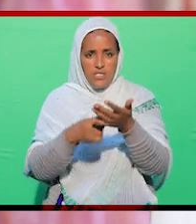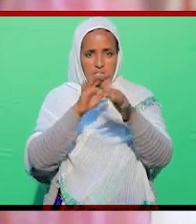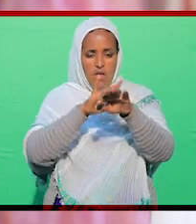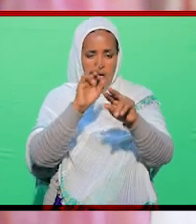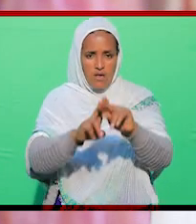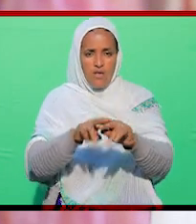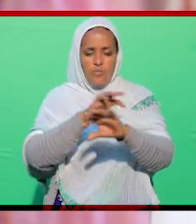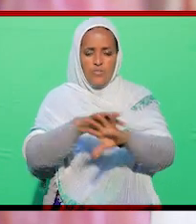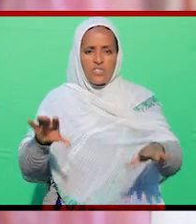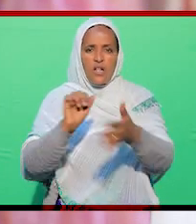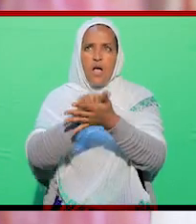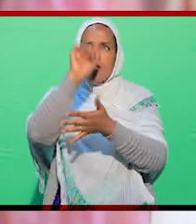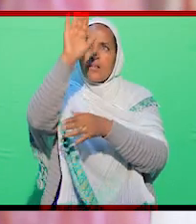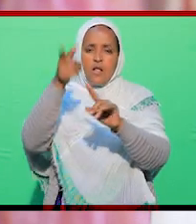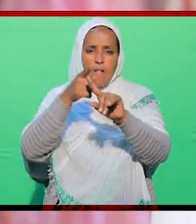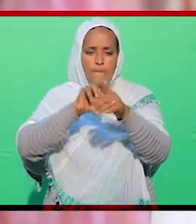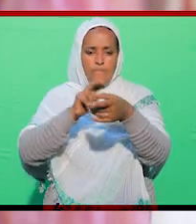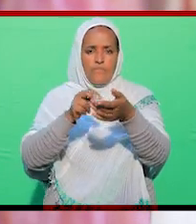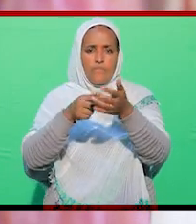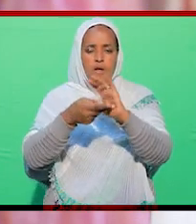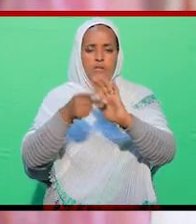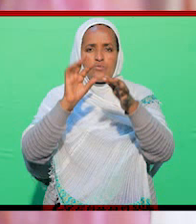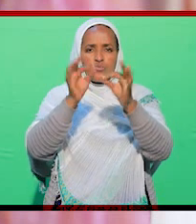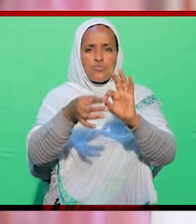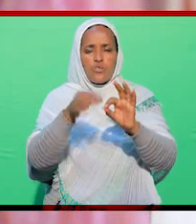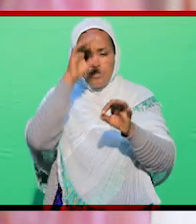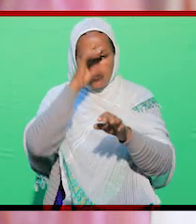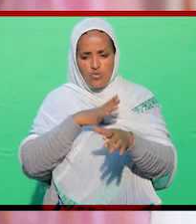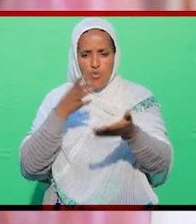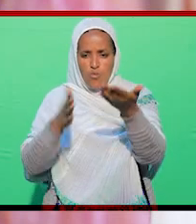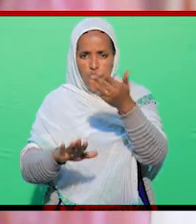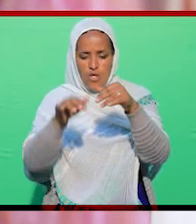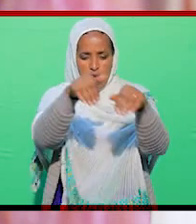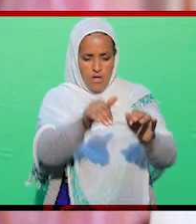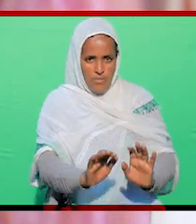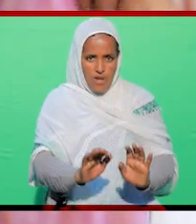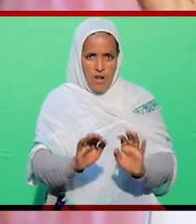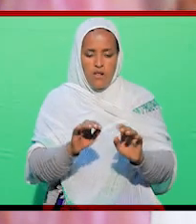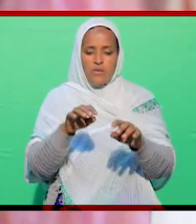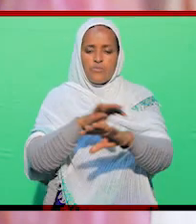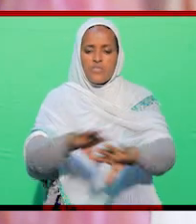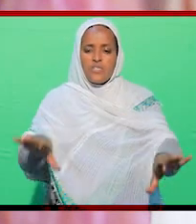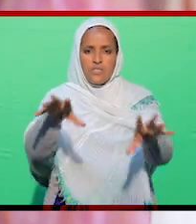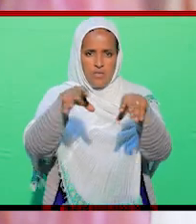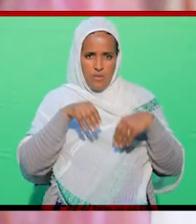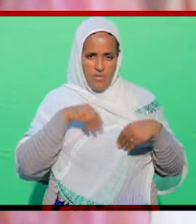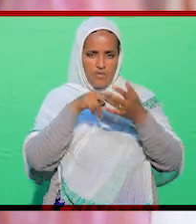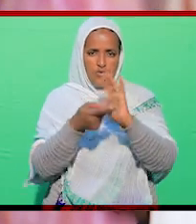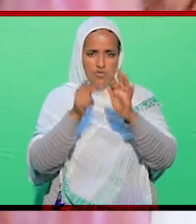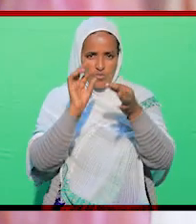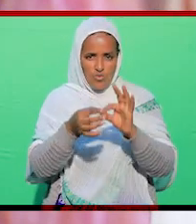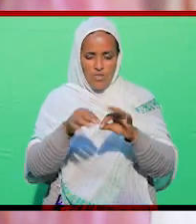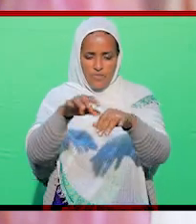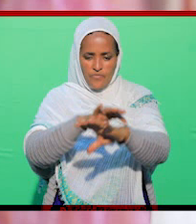ተናግሯል። እዚህ ጋር ያስቀምጠው ግን ምድር አደራዋን ትመልሳለች። ይህ ማለት አሁን ሰው ይሞታል፣ ይቀበራል፣